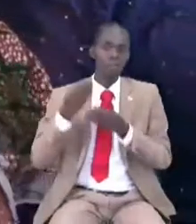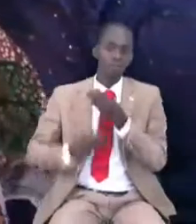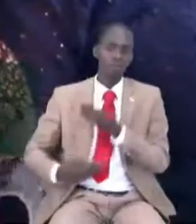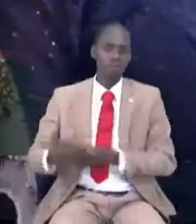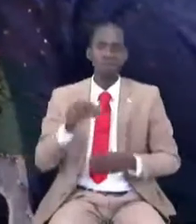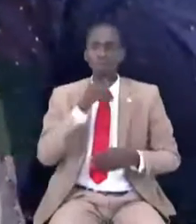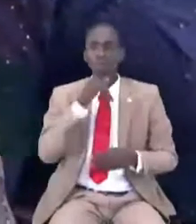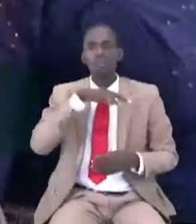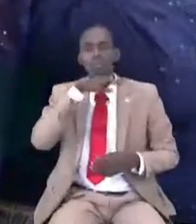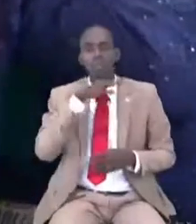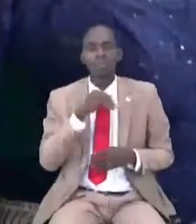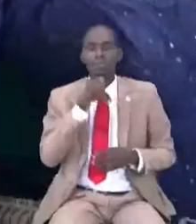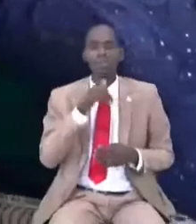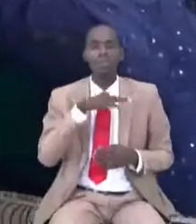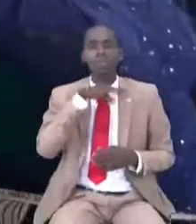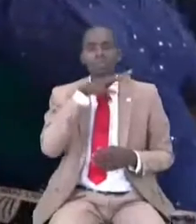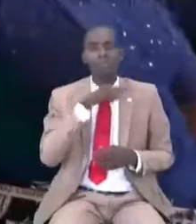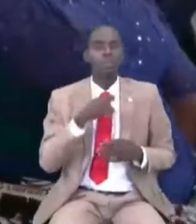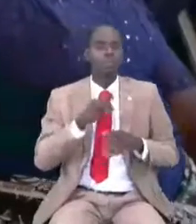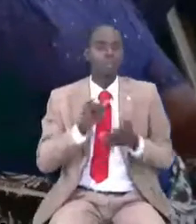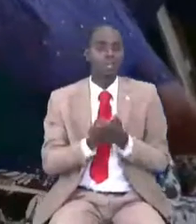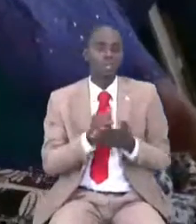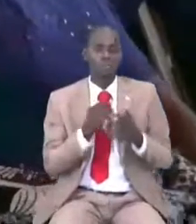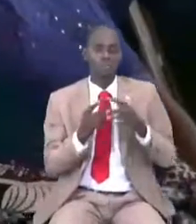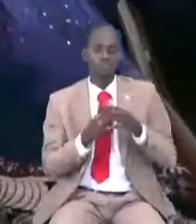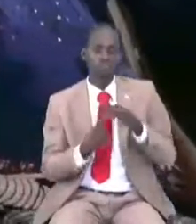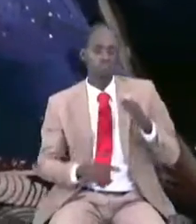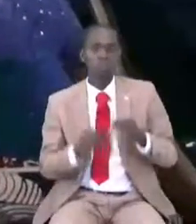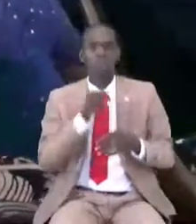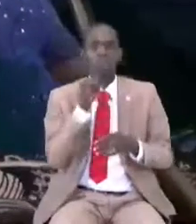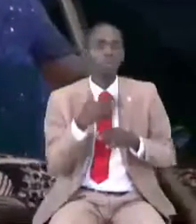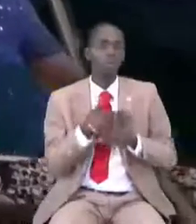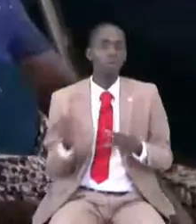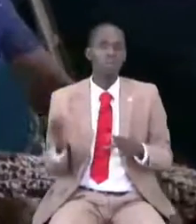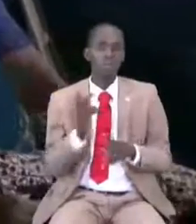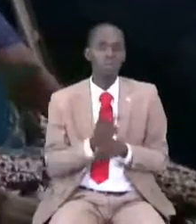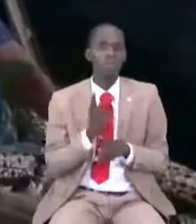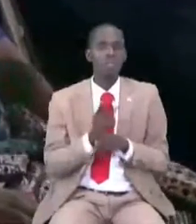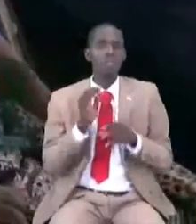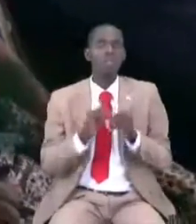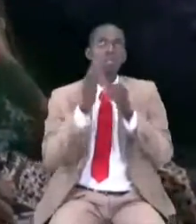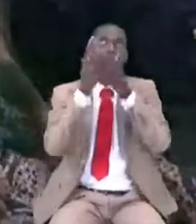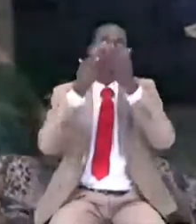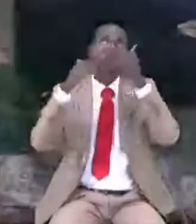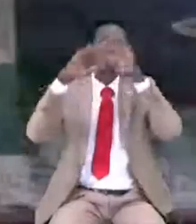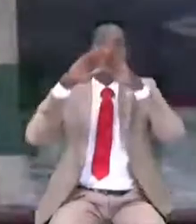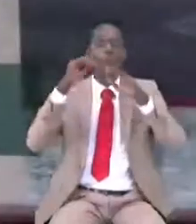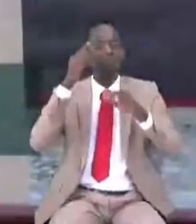lequel vous est réservé dans les cieux. C'est notre espérance. Lorsque tu crois